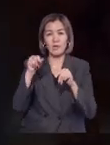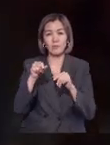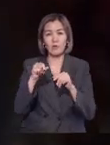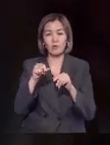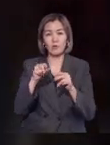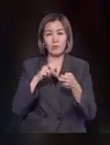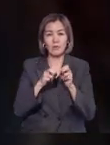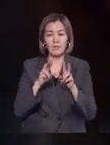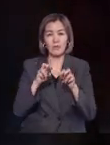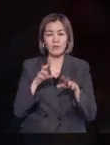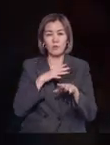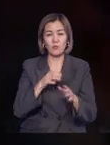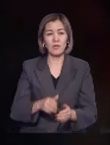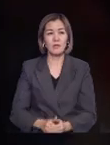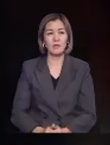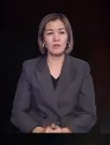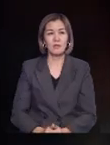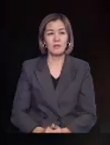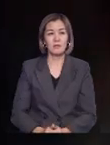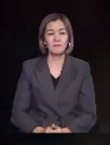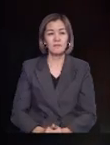туралы мәселе қаралып жатыр.